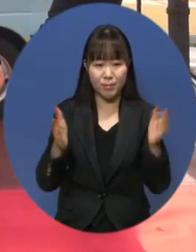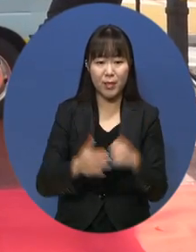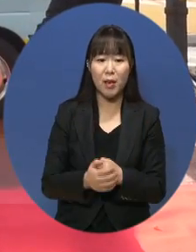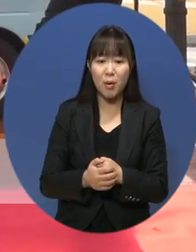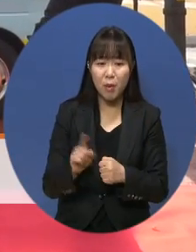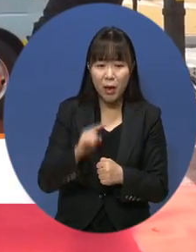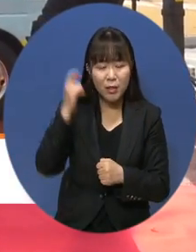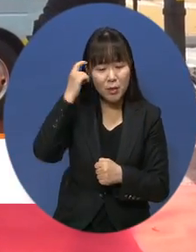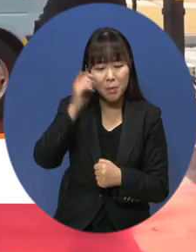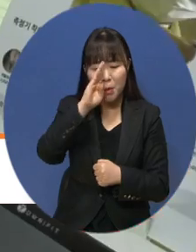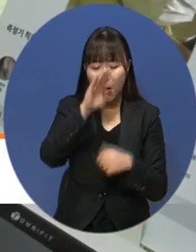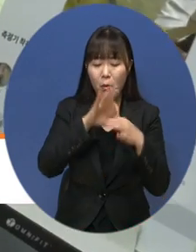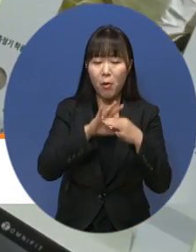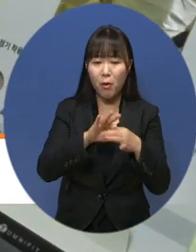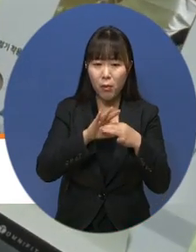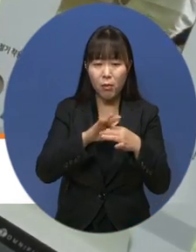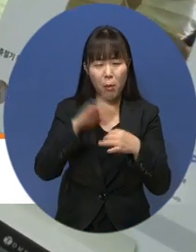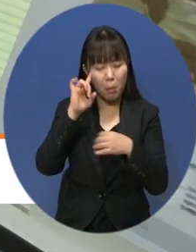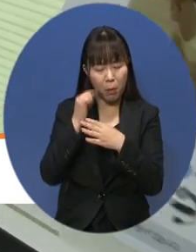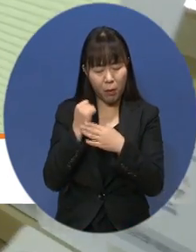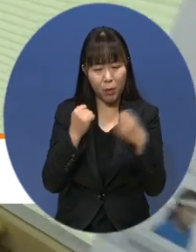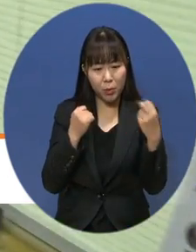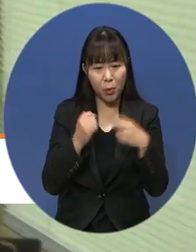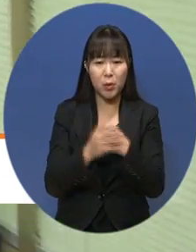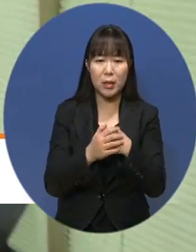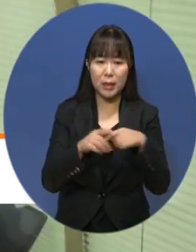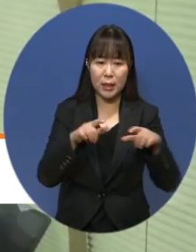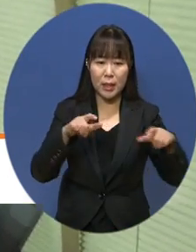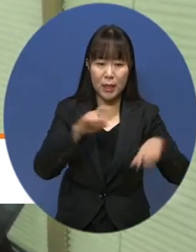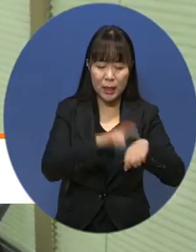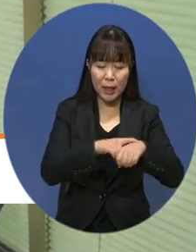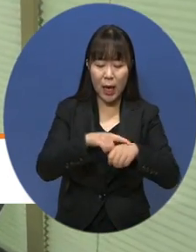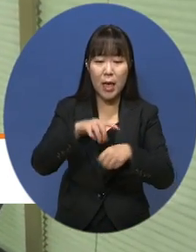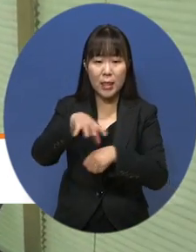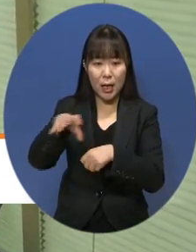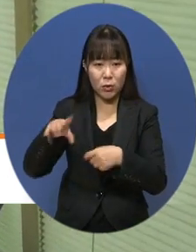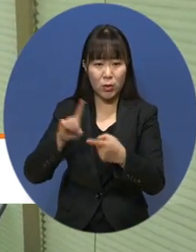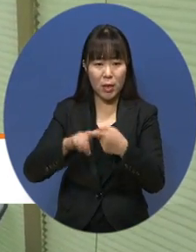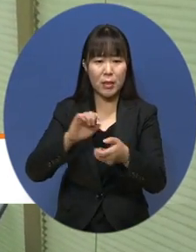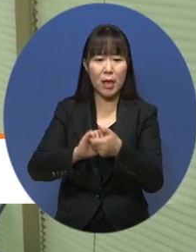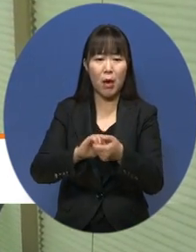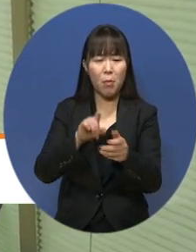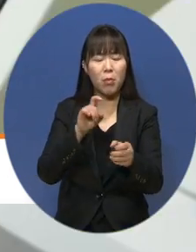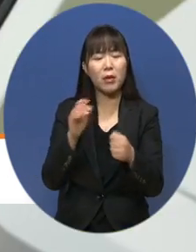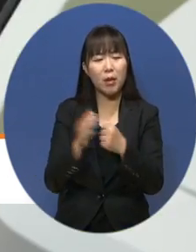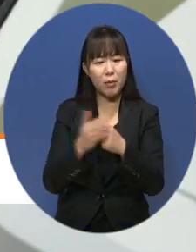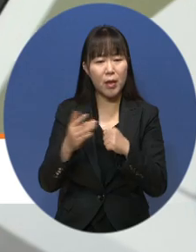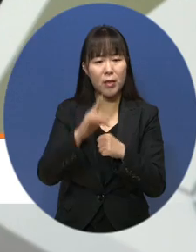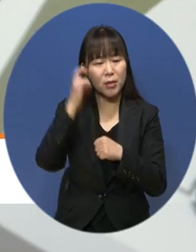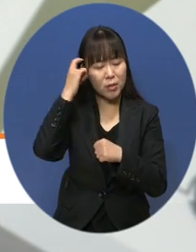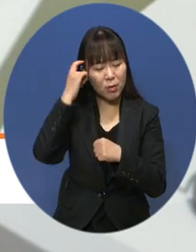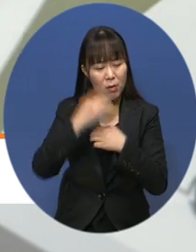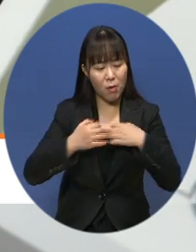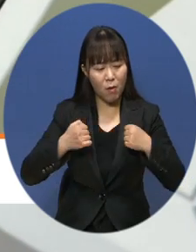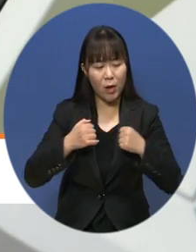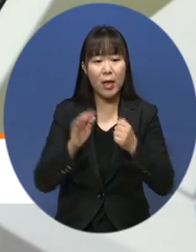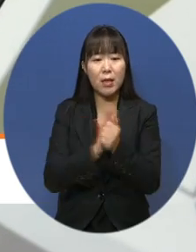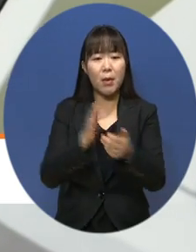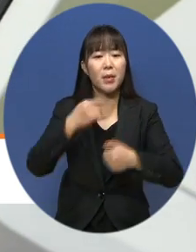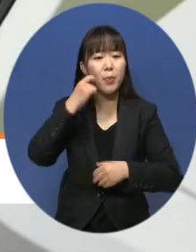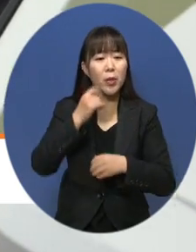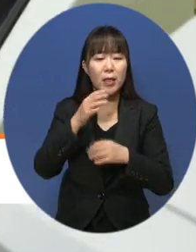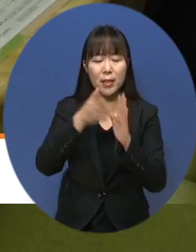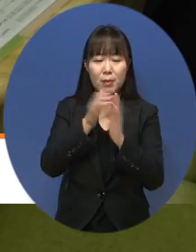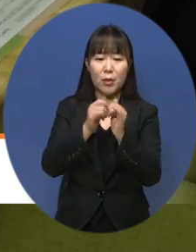마음톡톡버스는 정신질환에 대한 편견과 시간, 장소 등의 제약으로 인해 정신건강 서비스를 받기 어려운 시민들을